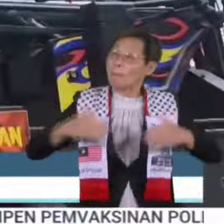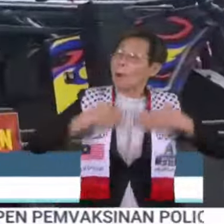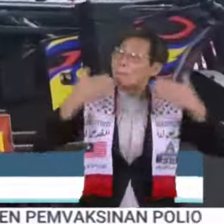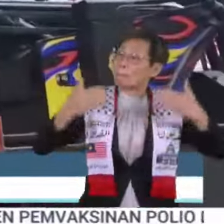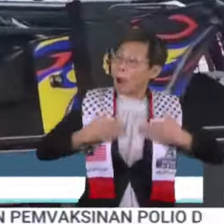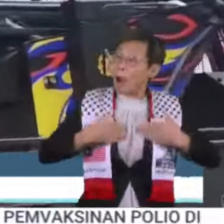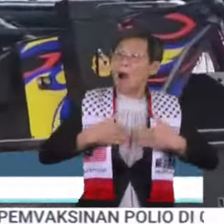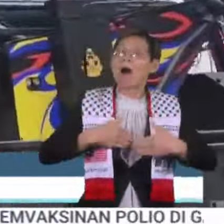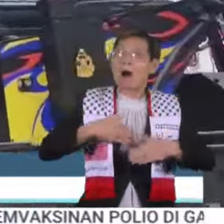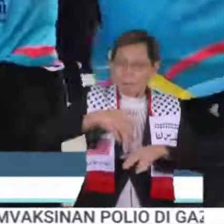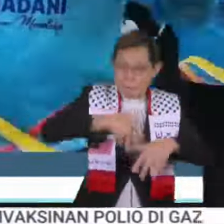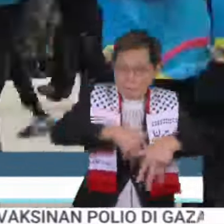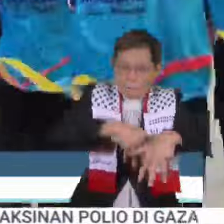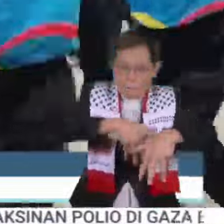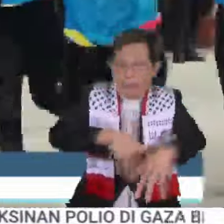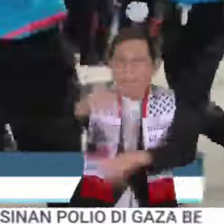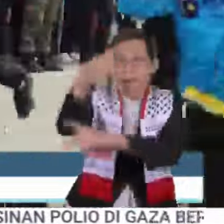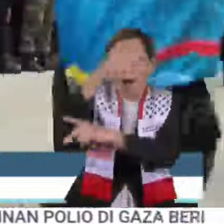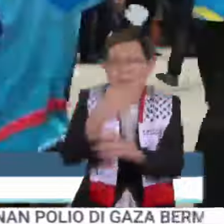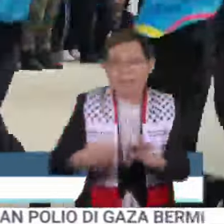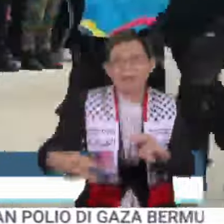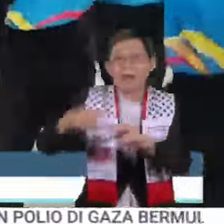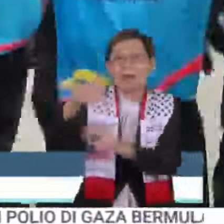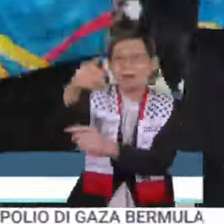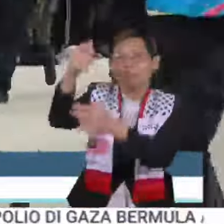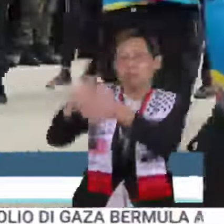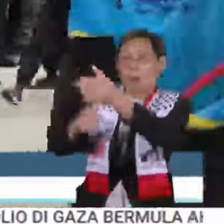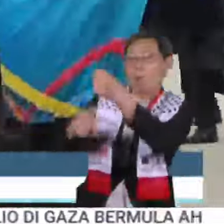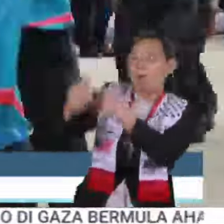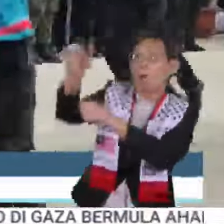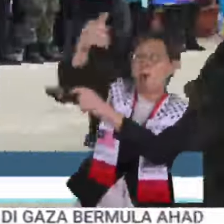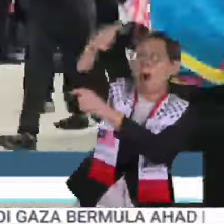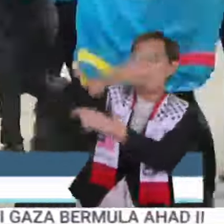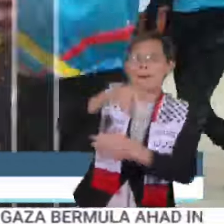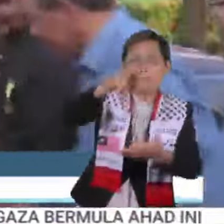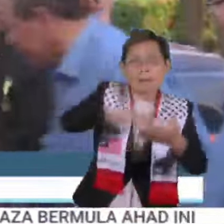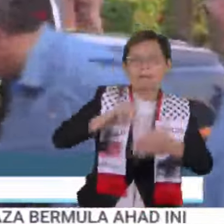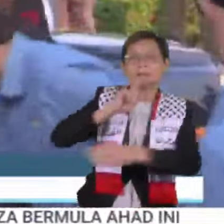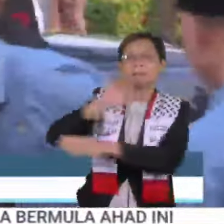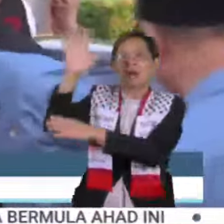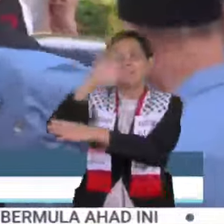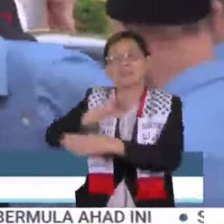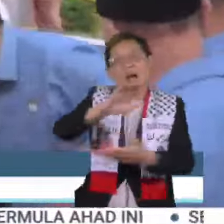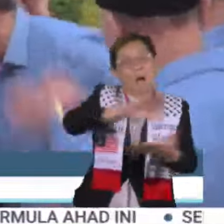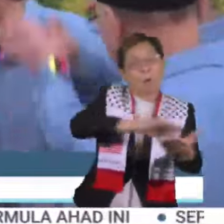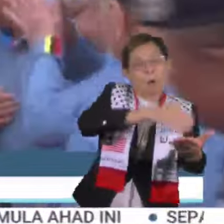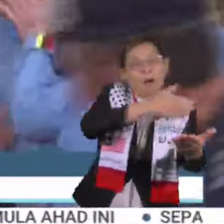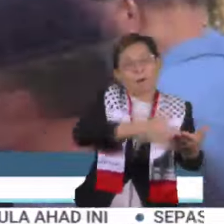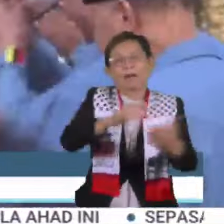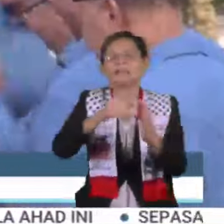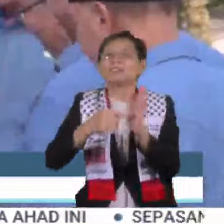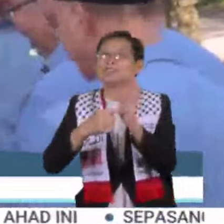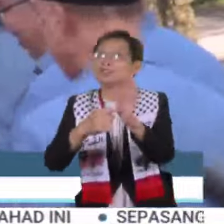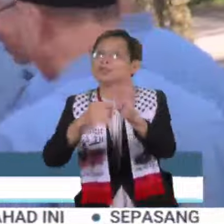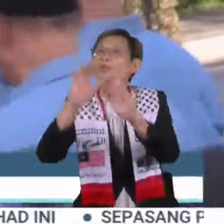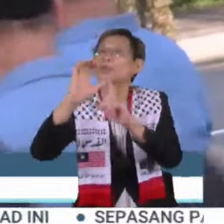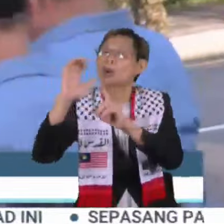perarakan panji-panji, acara menaikkan jalur gemilang, bacaan ikrar, medley choir dan persembahan